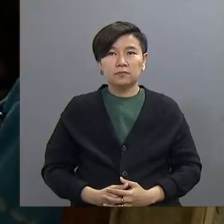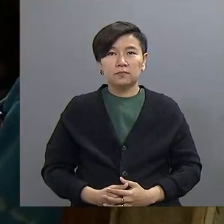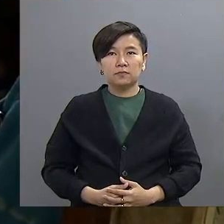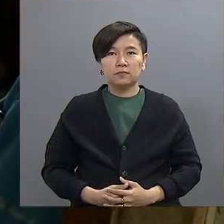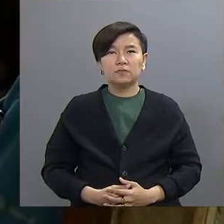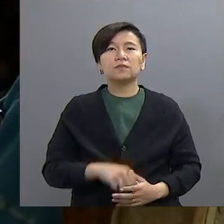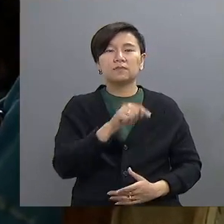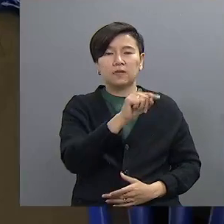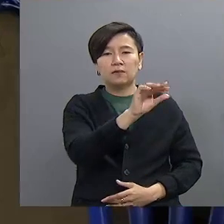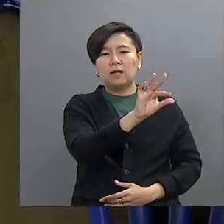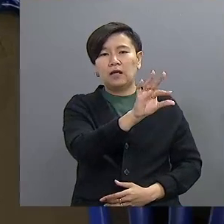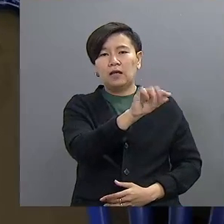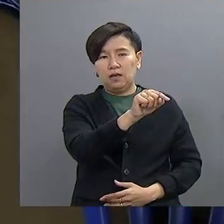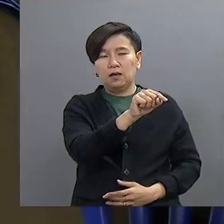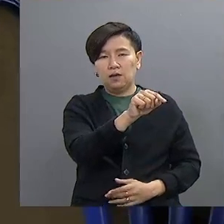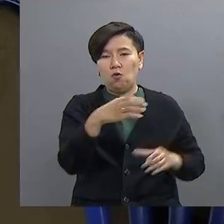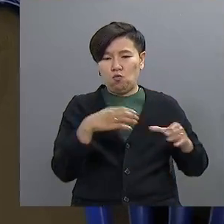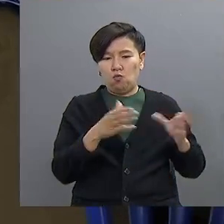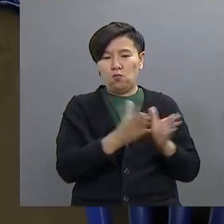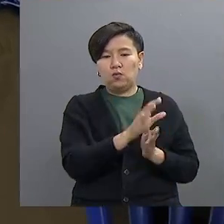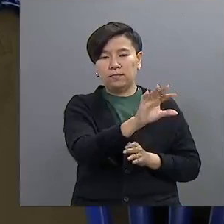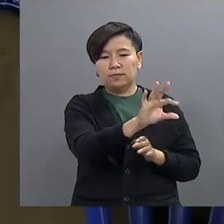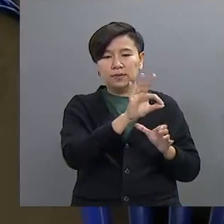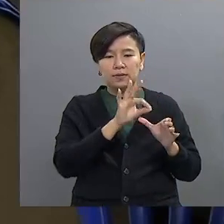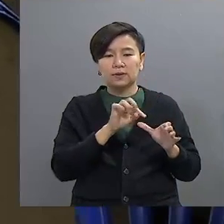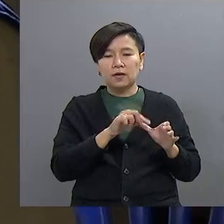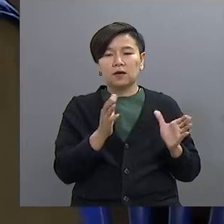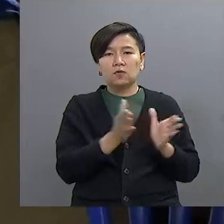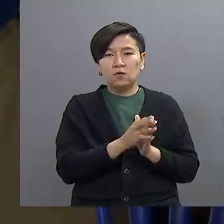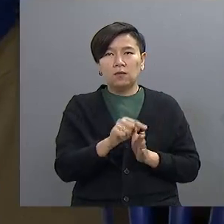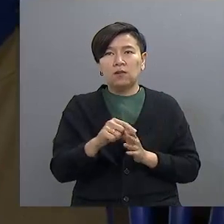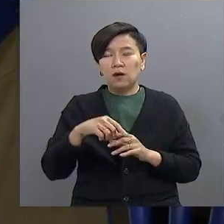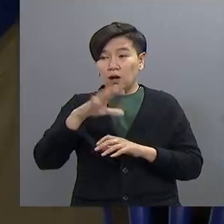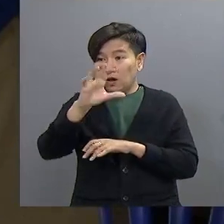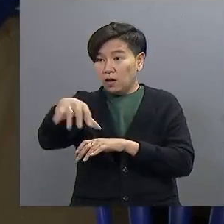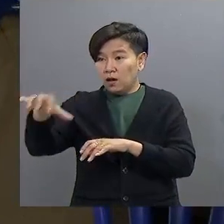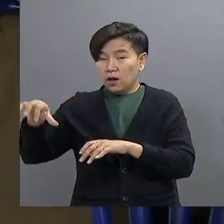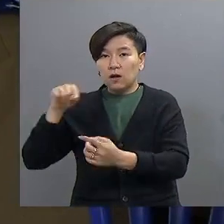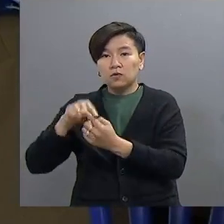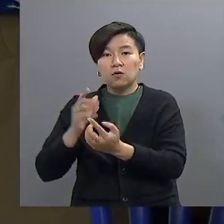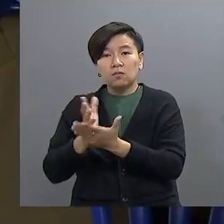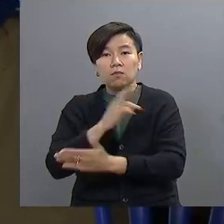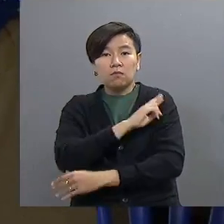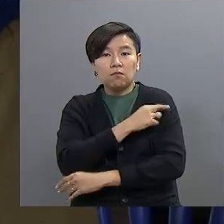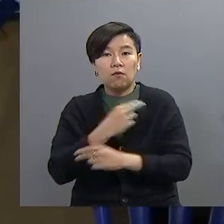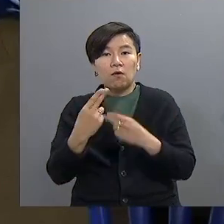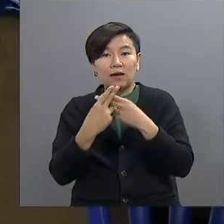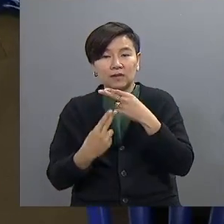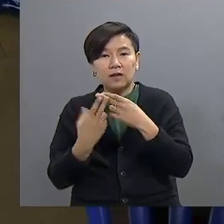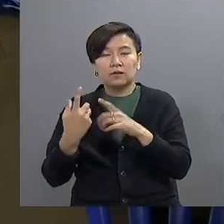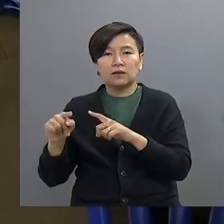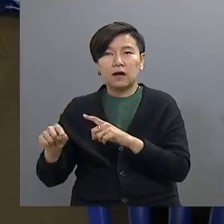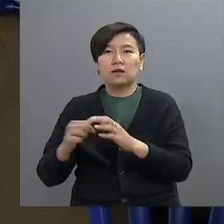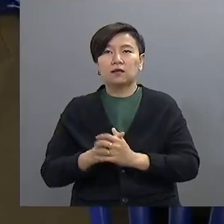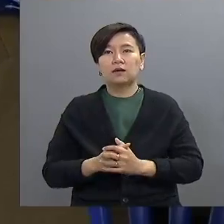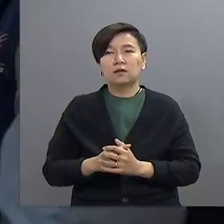เพื่อเชื่อมโยงกับการบูรณาการร่วมกันกับหน่วยงานของกาชาดนะคะแล้วก็แม่บ้านมหาดไทยนะคะซึ่งตอนนี้ทางอำเภอกำลังดำเ